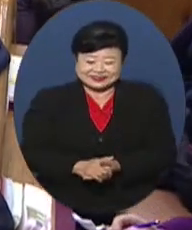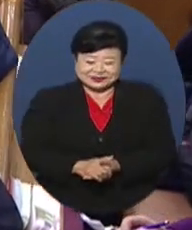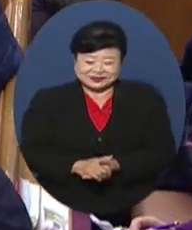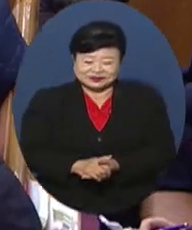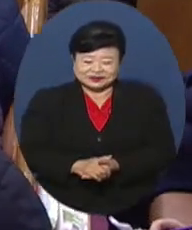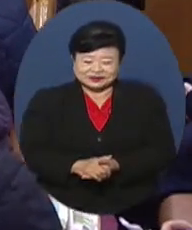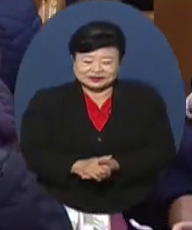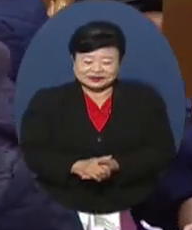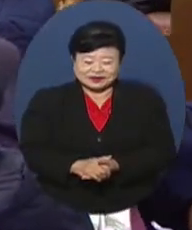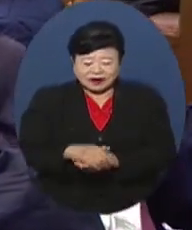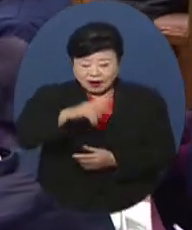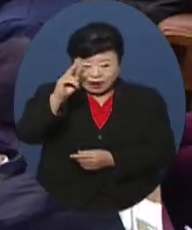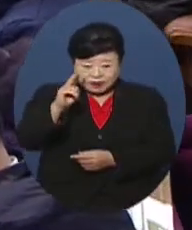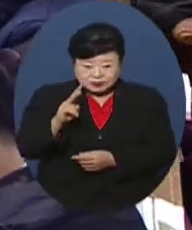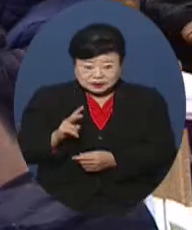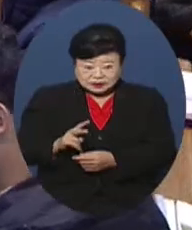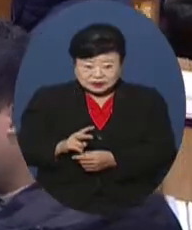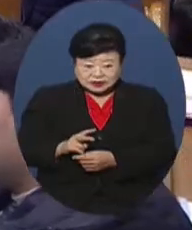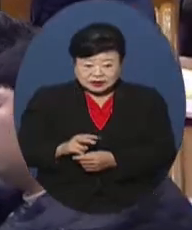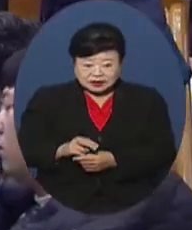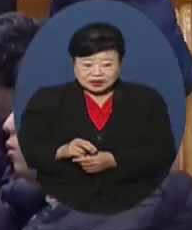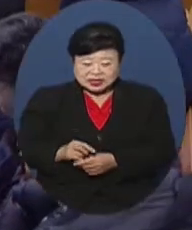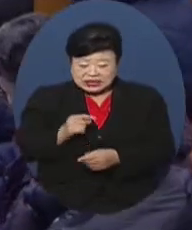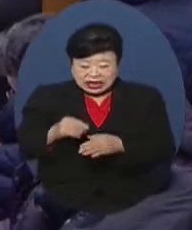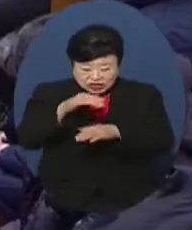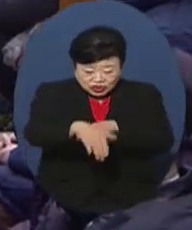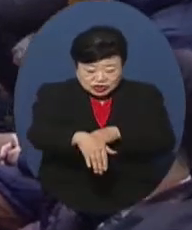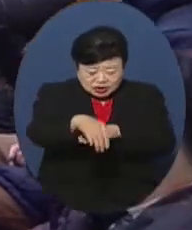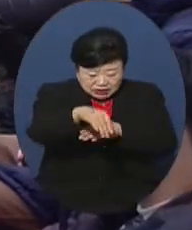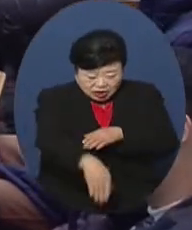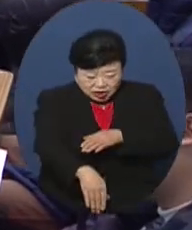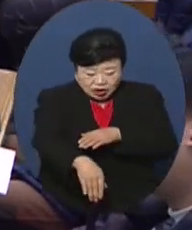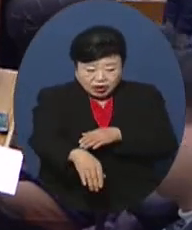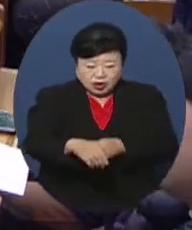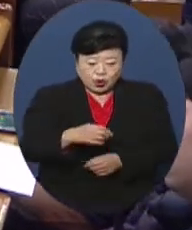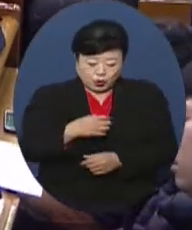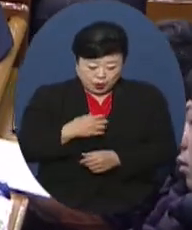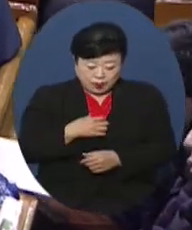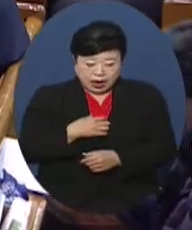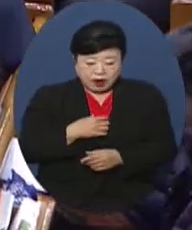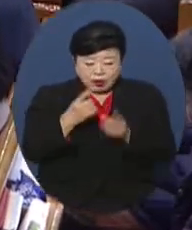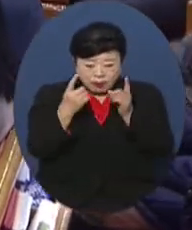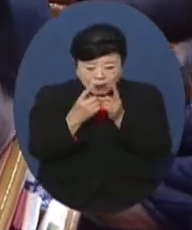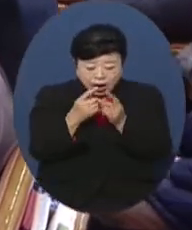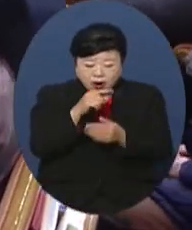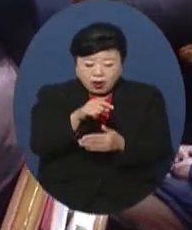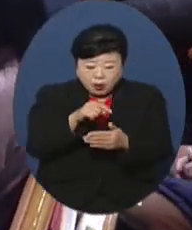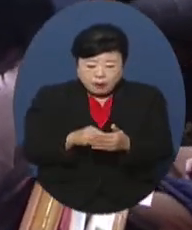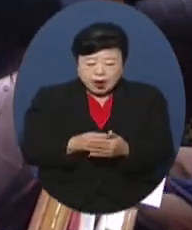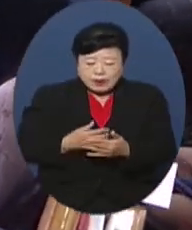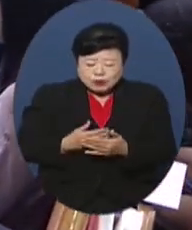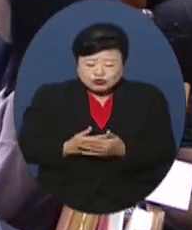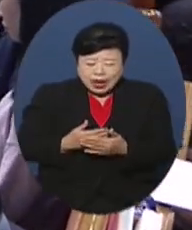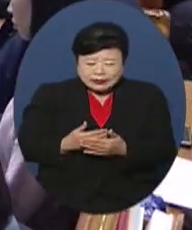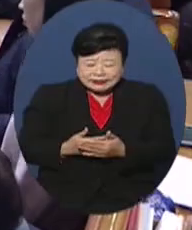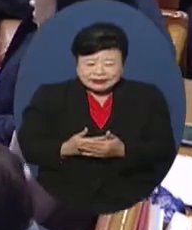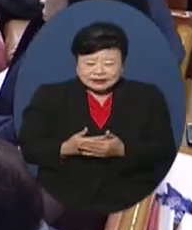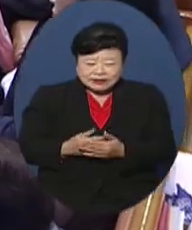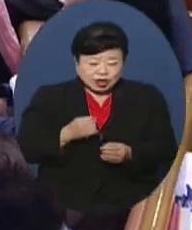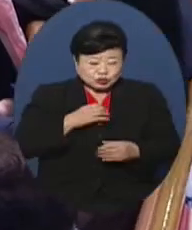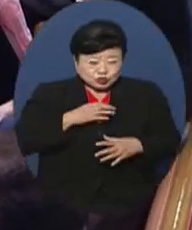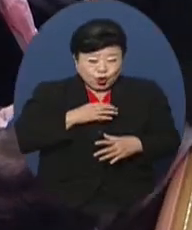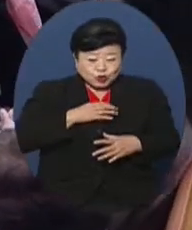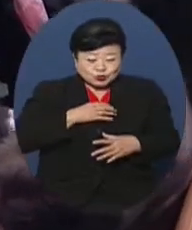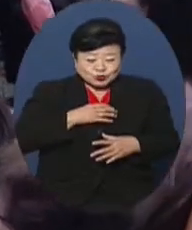금방이라도 까마득한 낭떠러지로 아래로 떨어질 것 같고 마음에는 불안과 두려움이